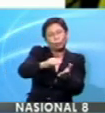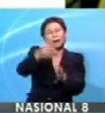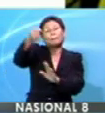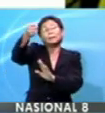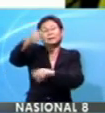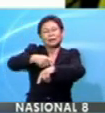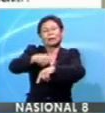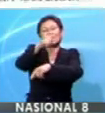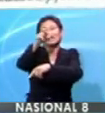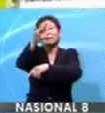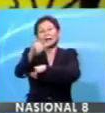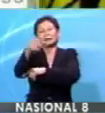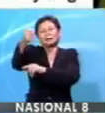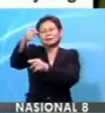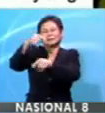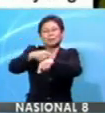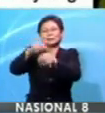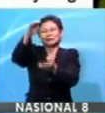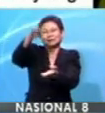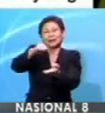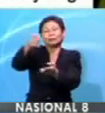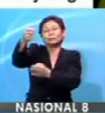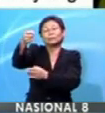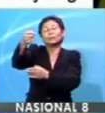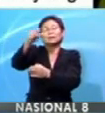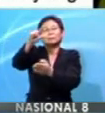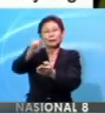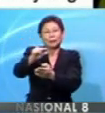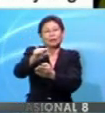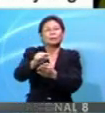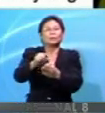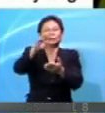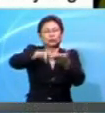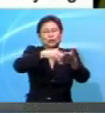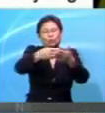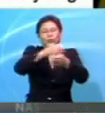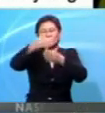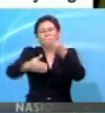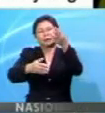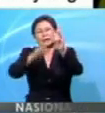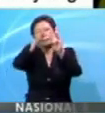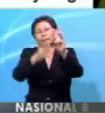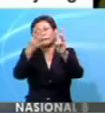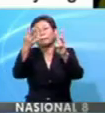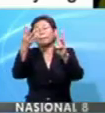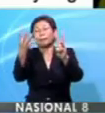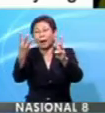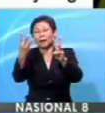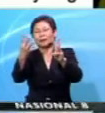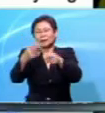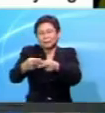gantungan Gary stevenen Rob penggantungan terhadap Gary yang dijadualkan tamat pada 16 April 2015 telah